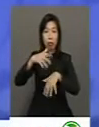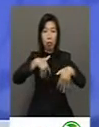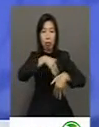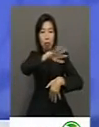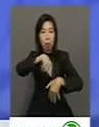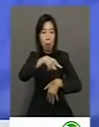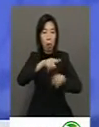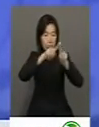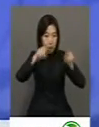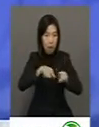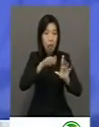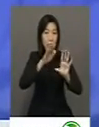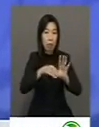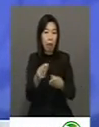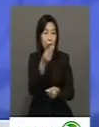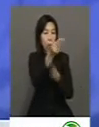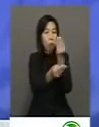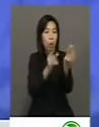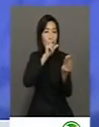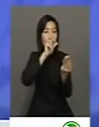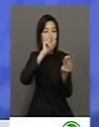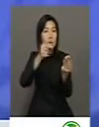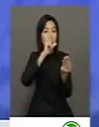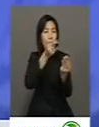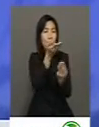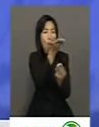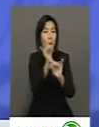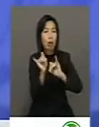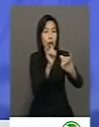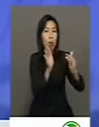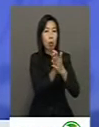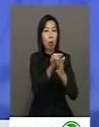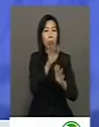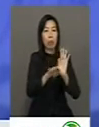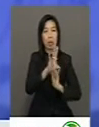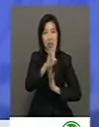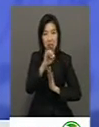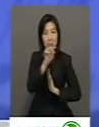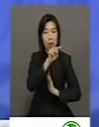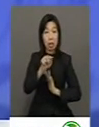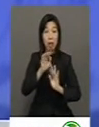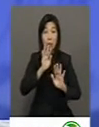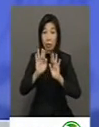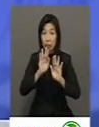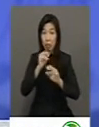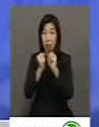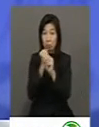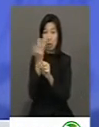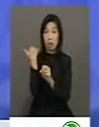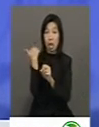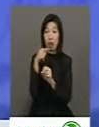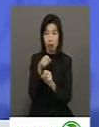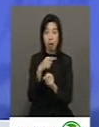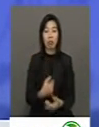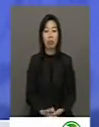ริกันยื่นใบสมัครนะคะขอเป็นพลเมืองนิวซีแลนด์เพิ่มขึ้นถึง 70% เลยค่ะเมื่อเทียบกับช่วงเวลาเดียวกันของเมื่อปี